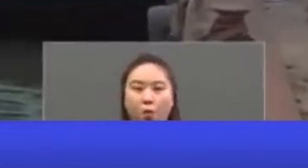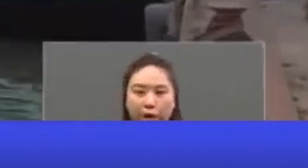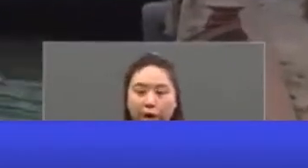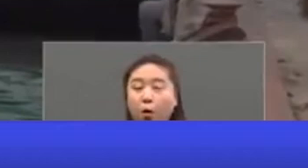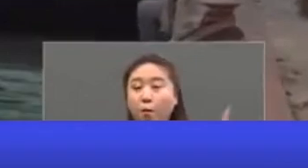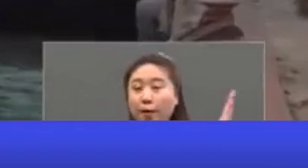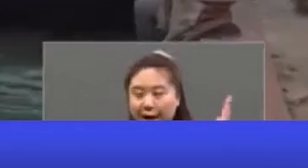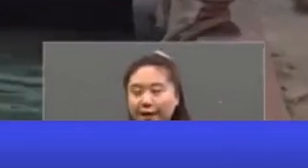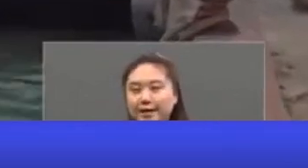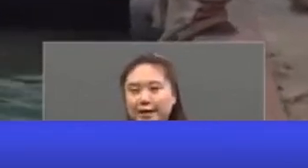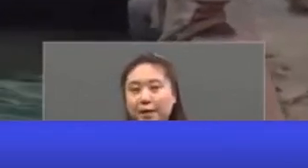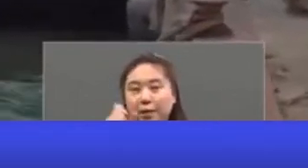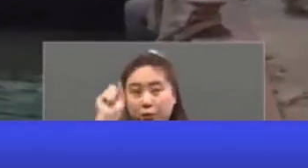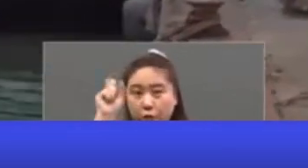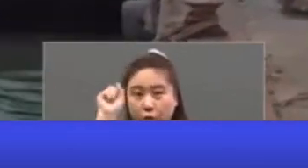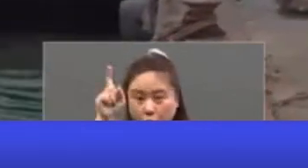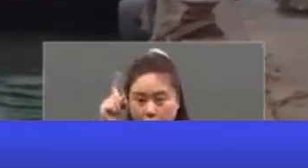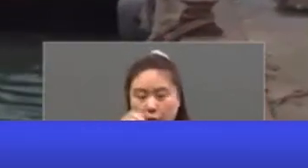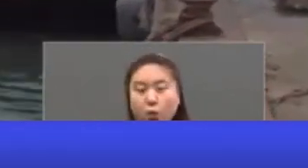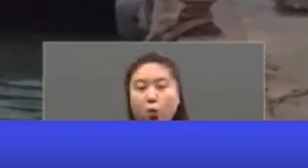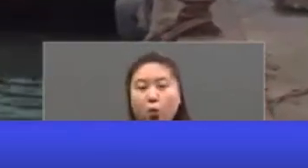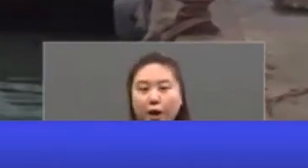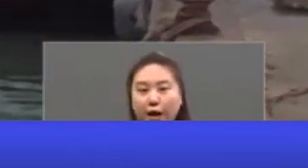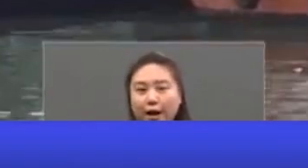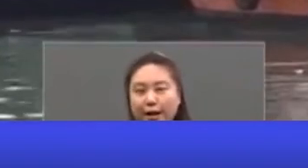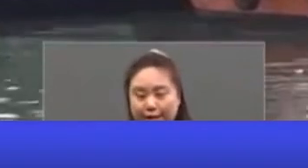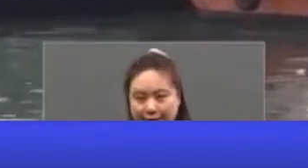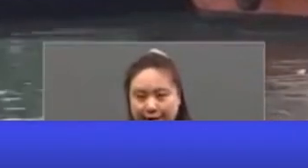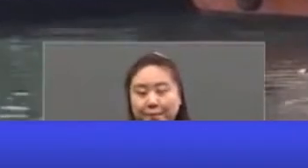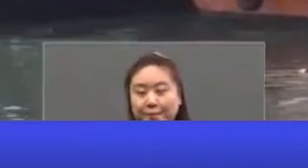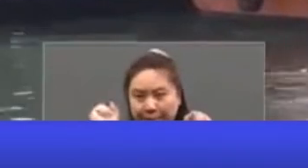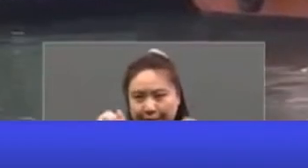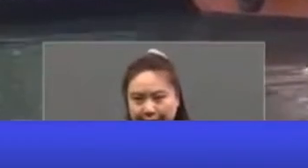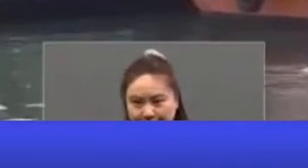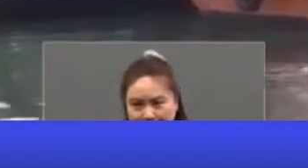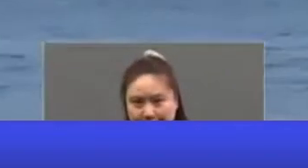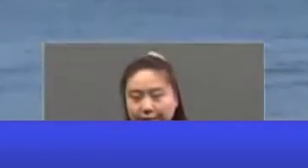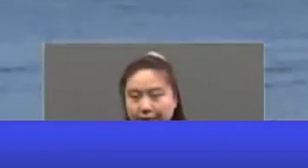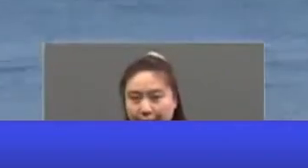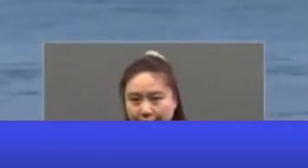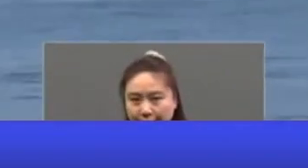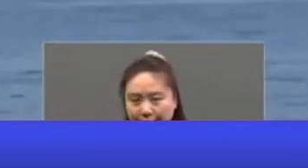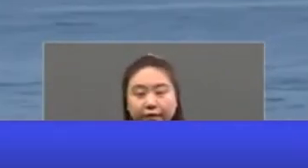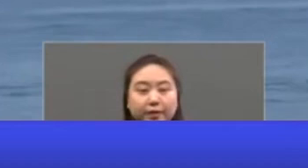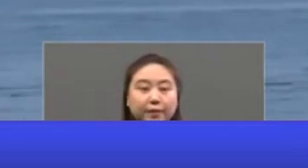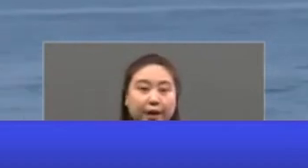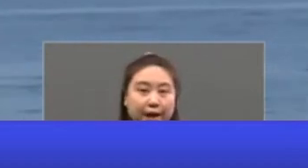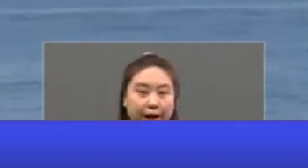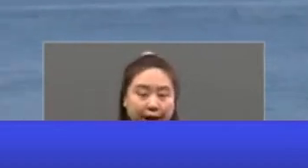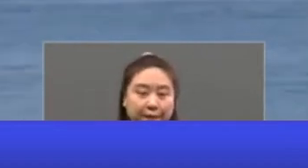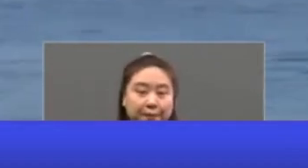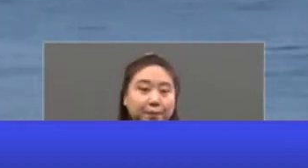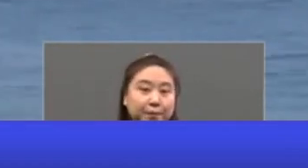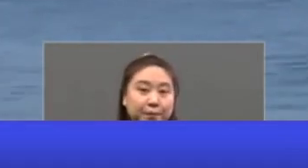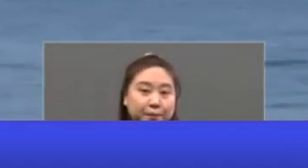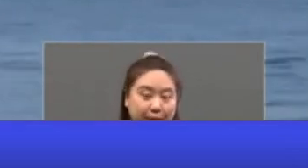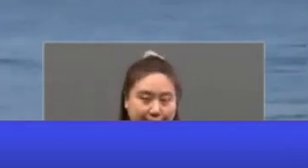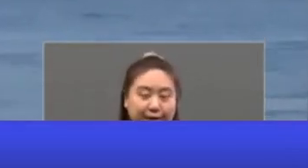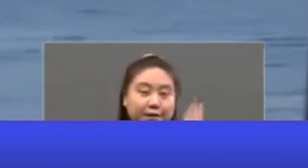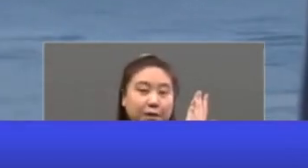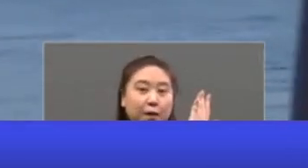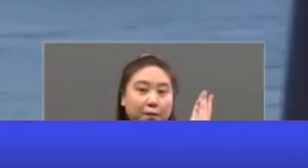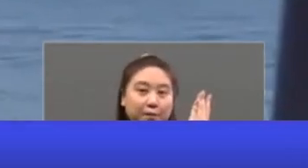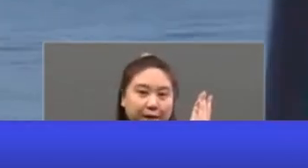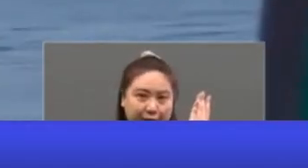ของการวางกลไกไว้ในเรื่องการบริหารจัดการเนี่ยเราก็วางไว้หกด้านครับด้านหนึ่งคือเรื่องของกรอบกฎหมายเพื่อให้ส